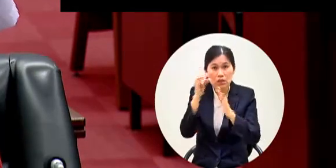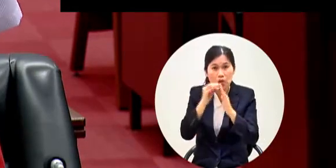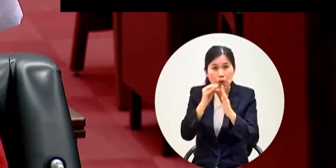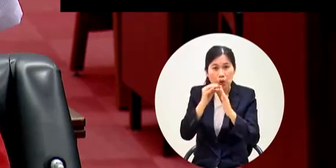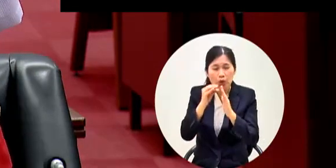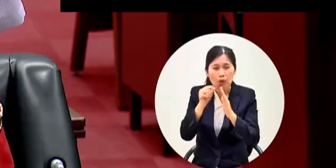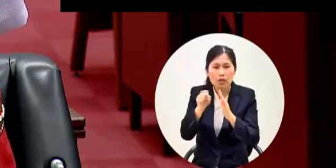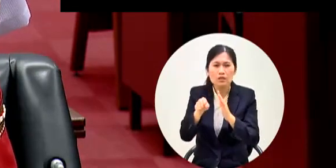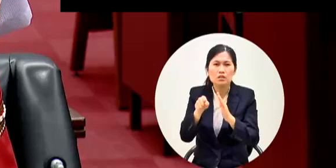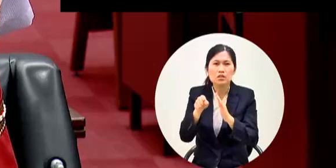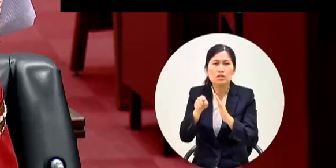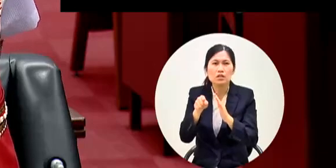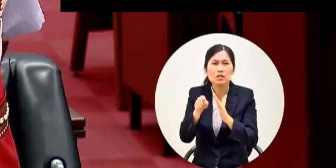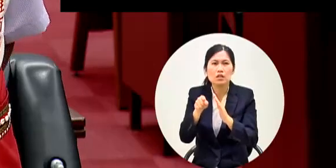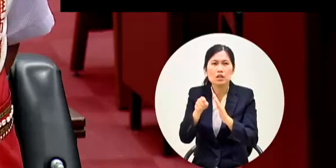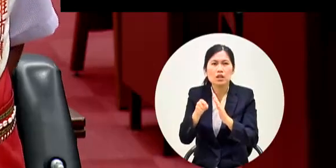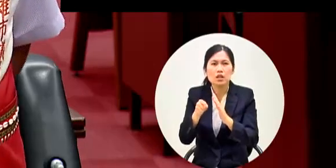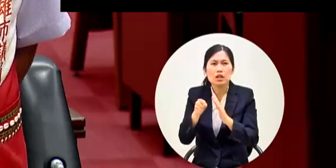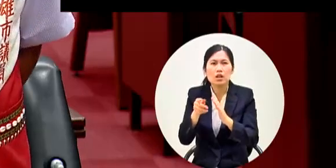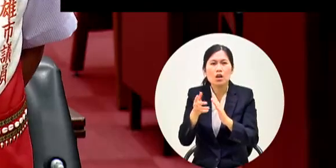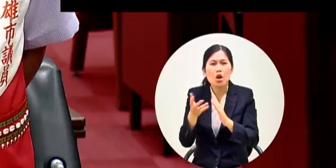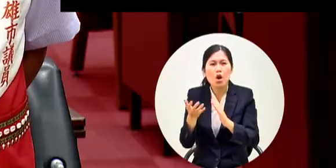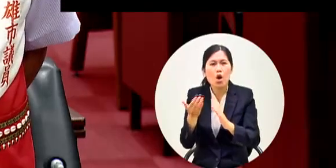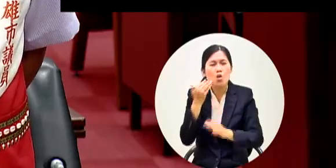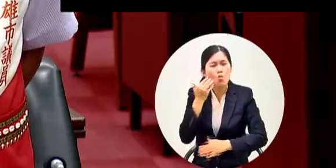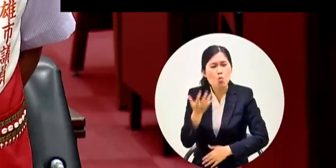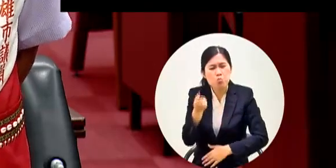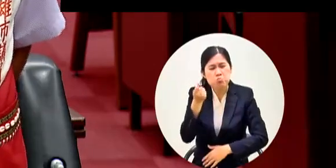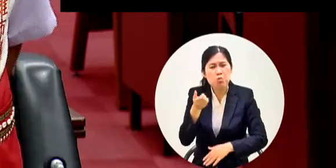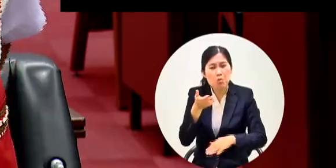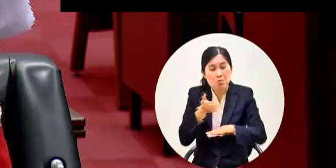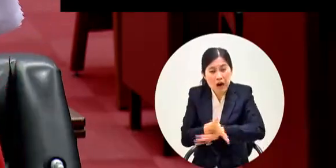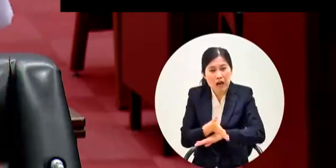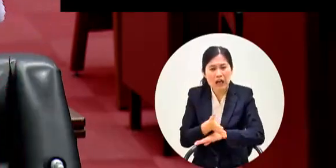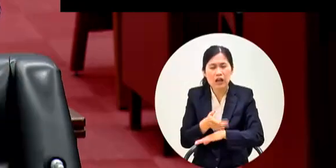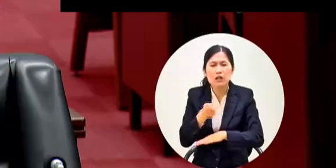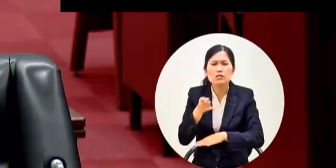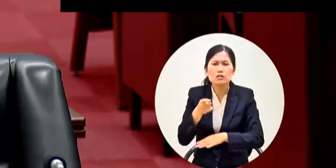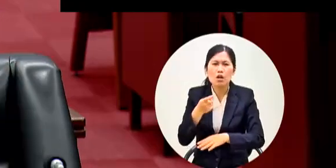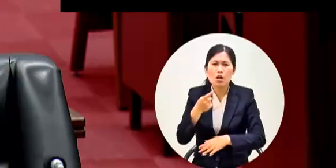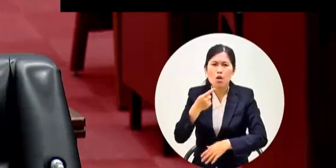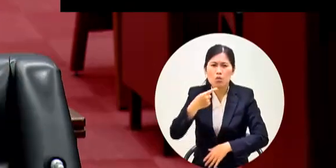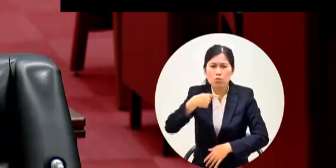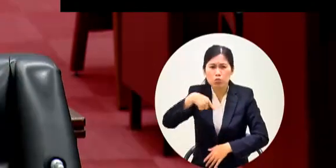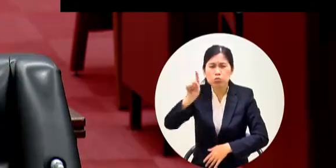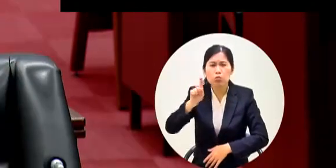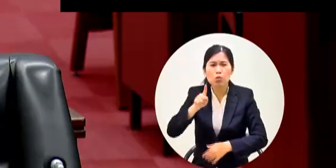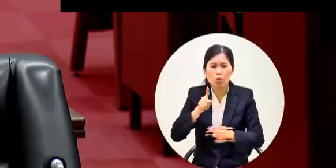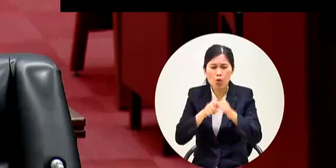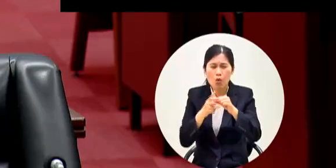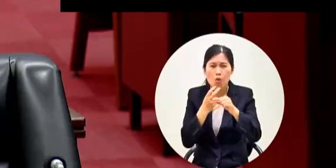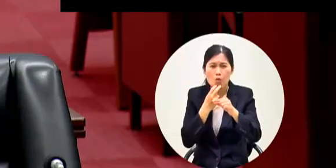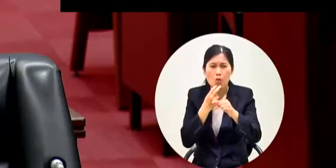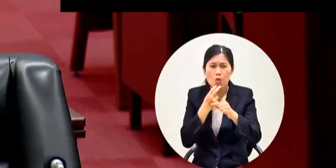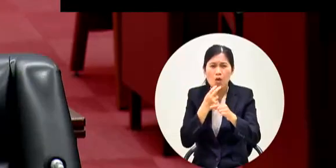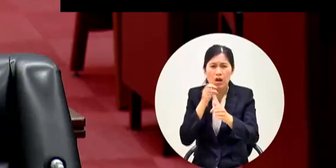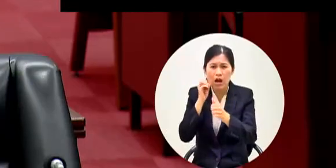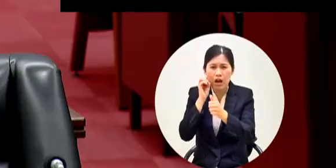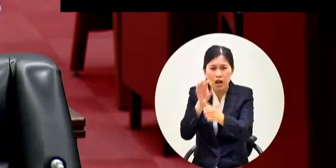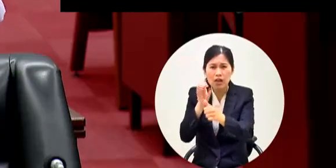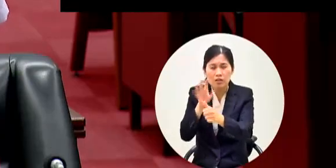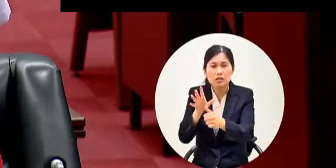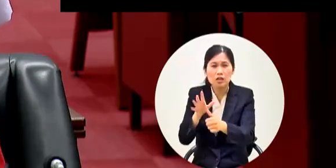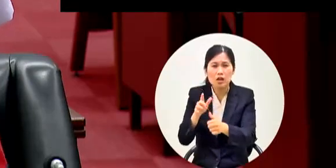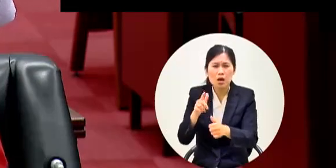认同这个所谓的露营，不能盖民宿，不能露营，那我们的产业怎么发